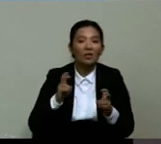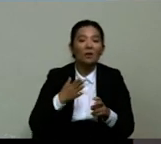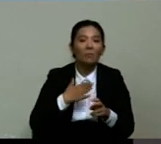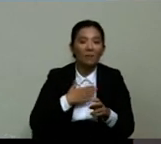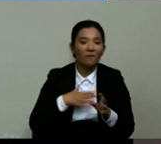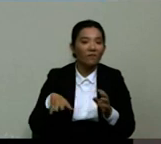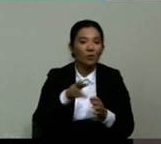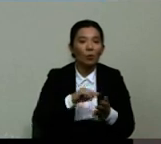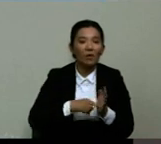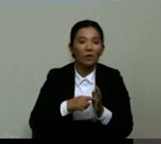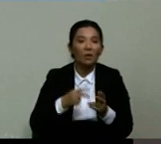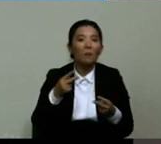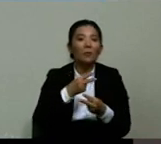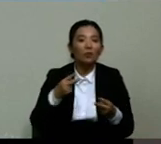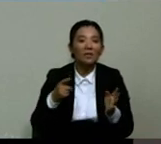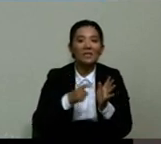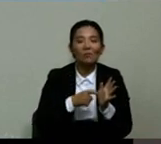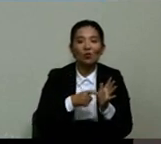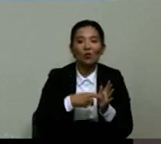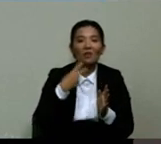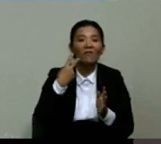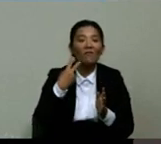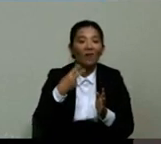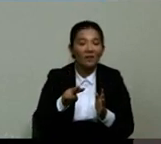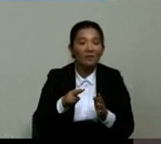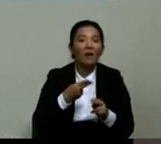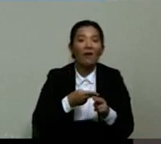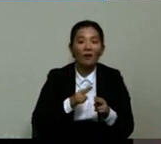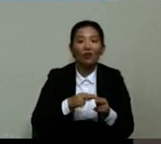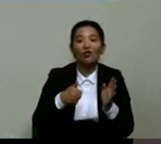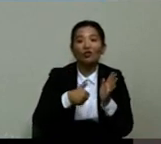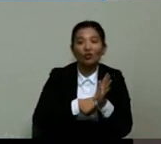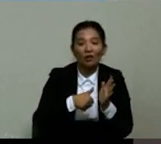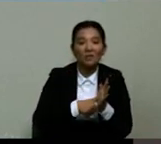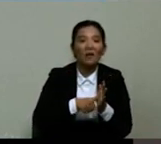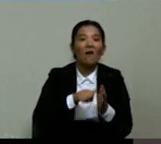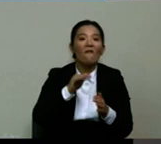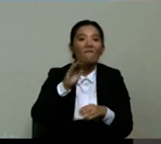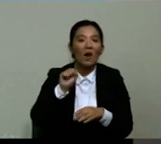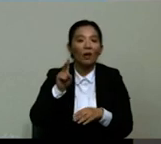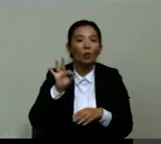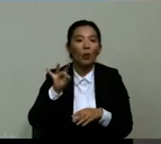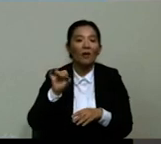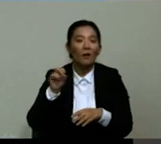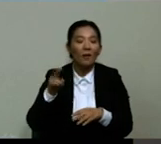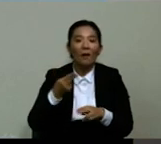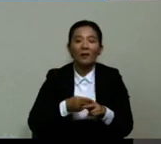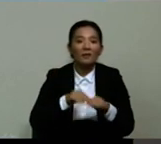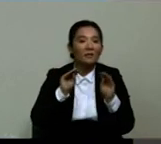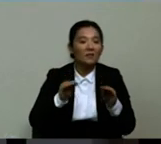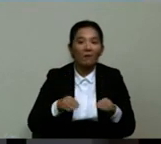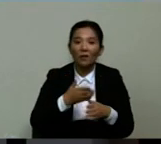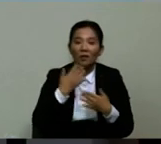их перемножаем, получается 720, а это и есть 6 факториал. То есть мы, не составляя